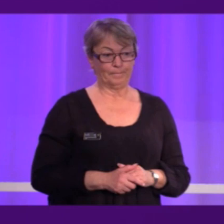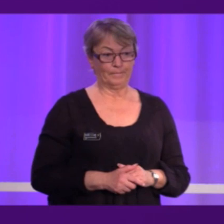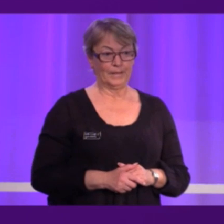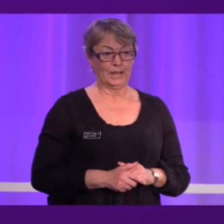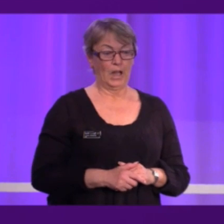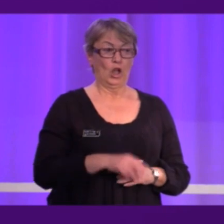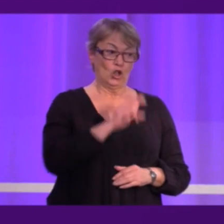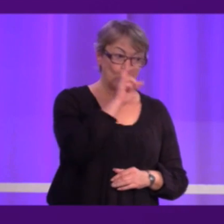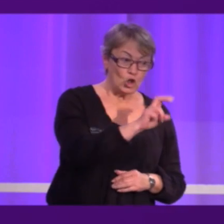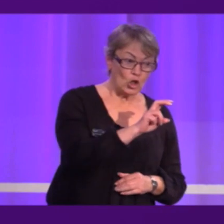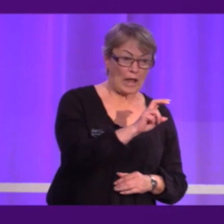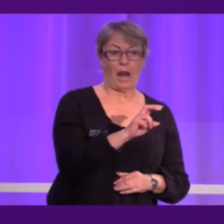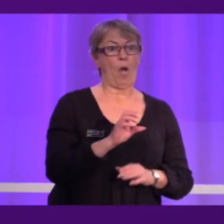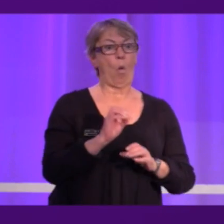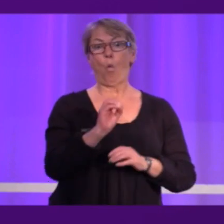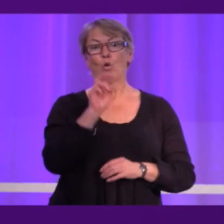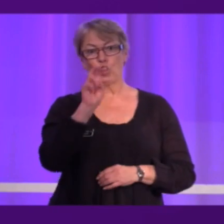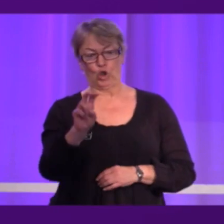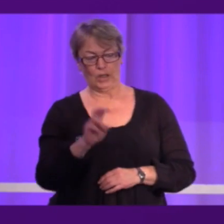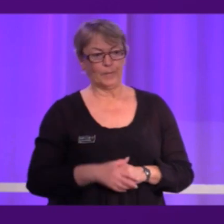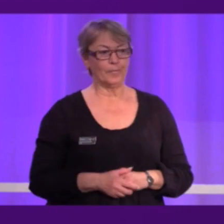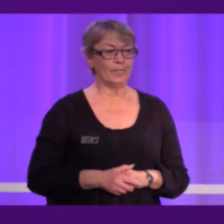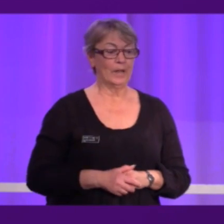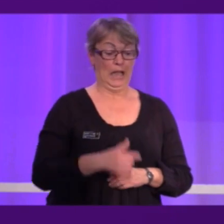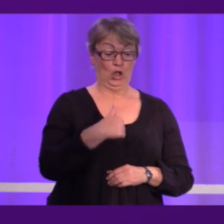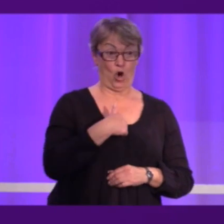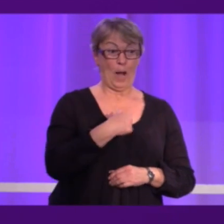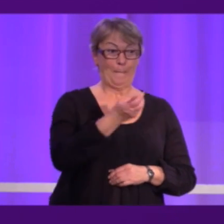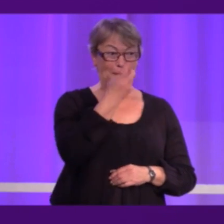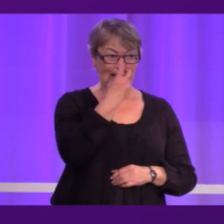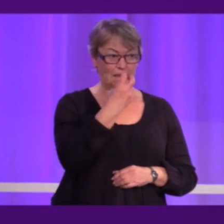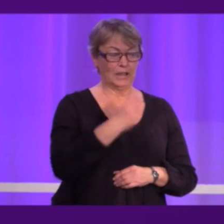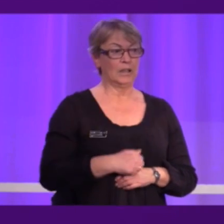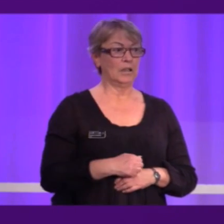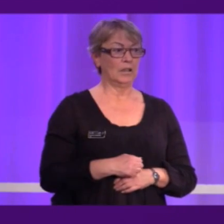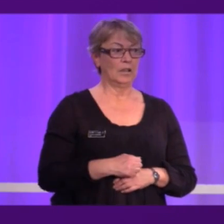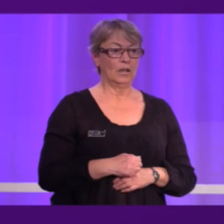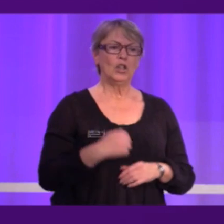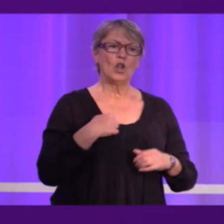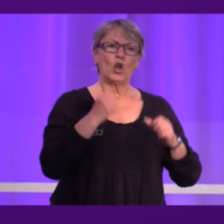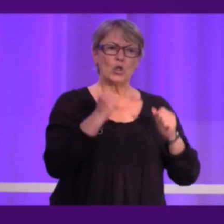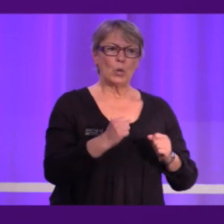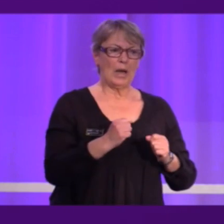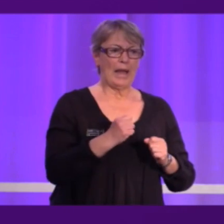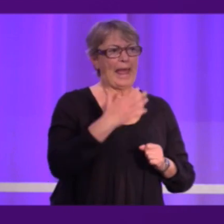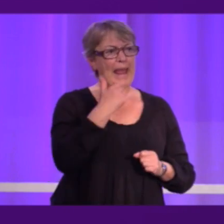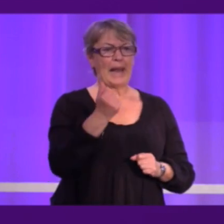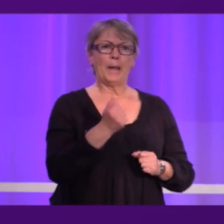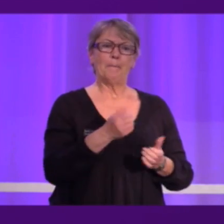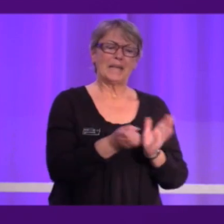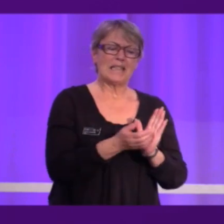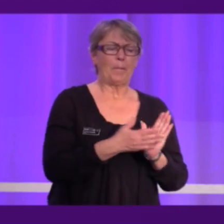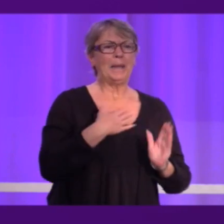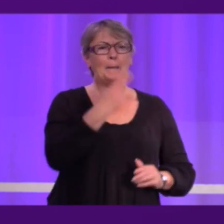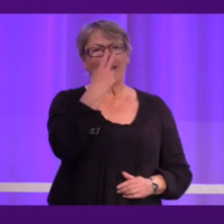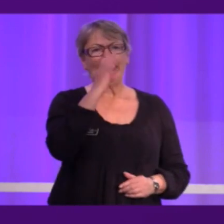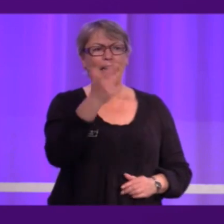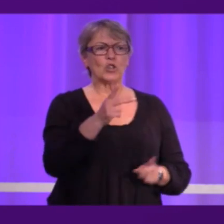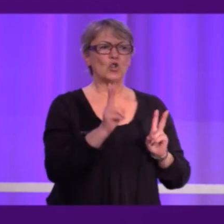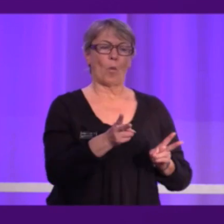eller osynlig. Och jag som är blind, jag skulle faktiskt hellre vilja beskriva min blindhet som en